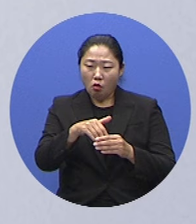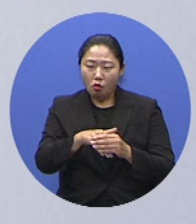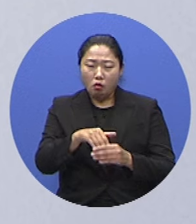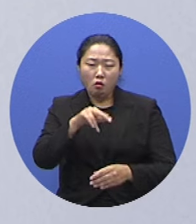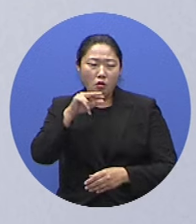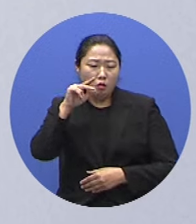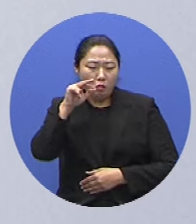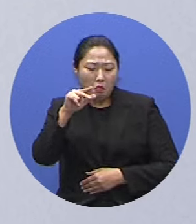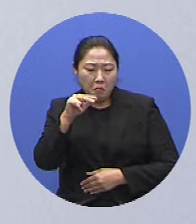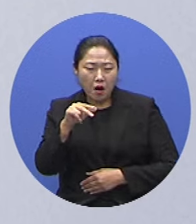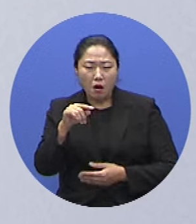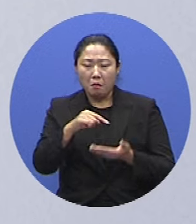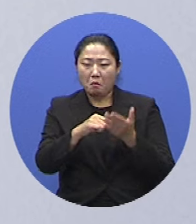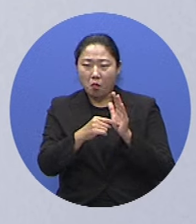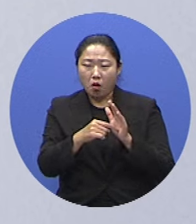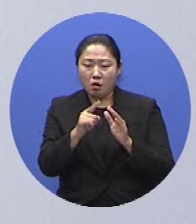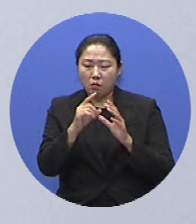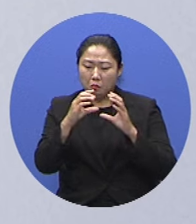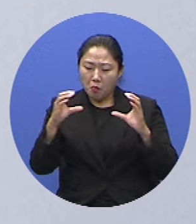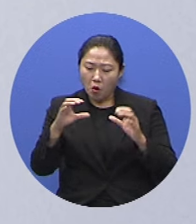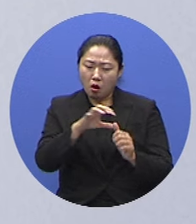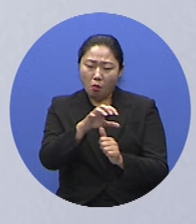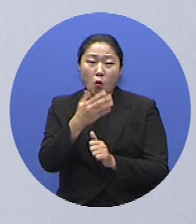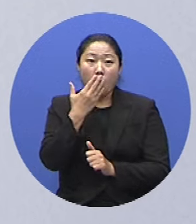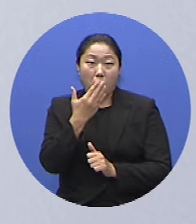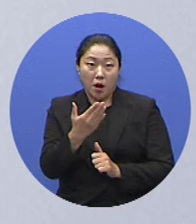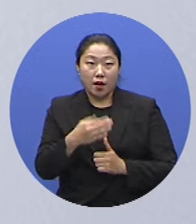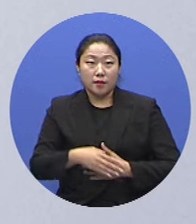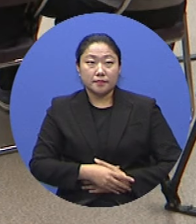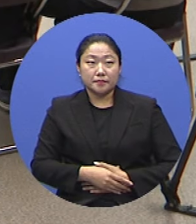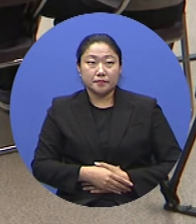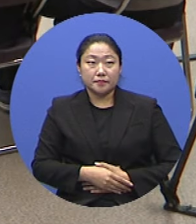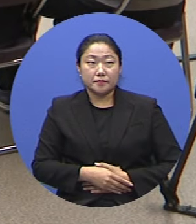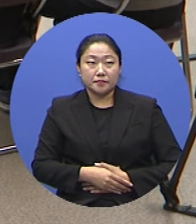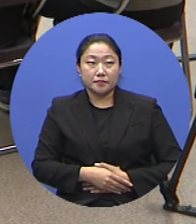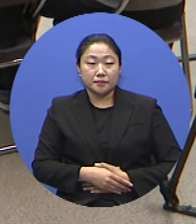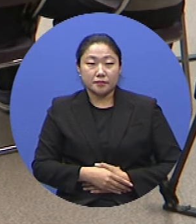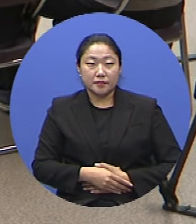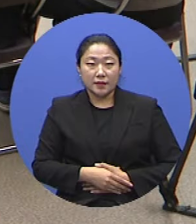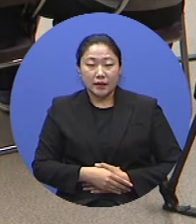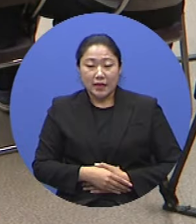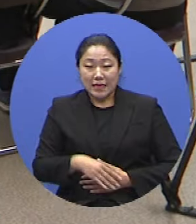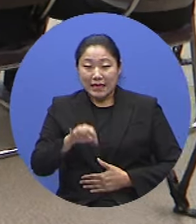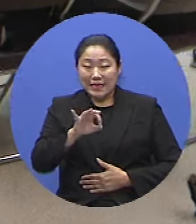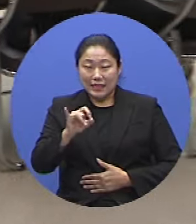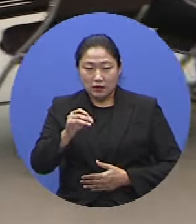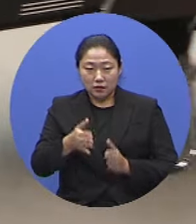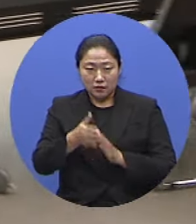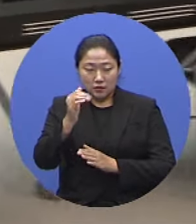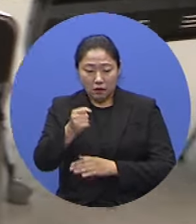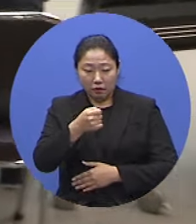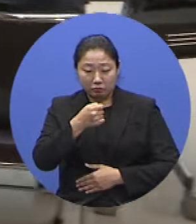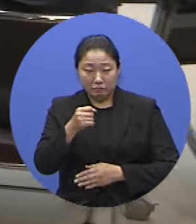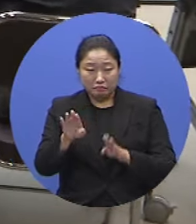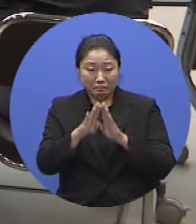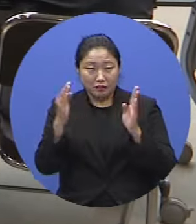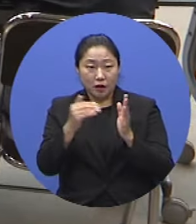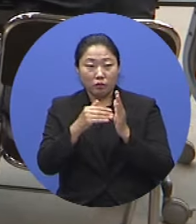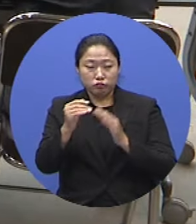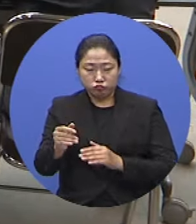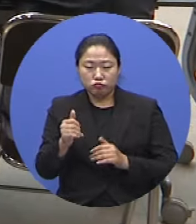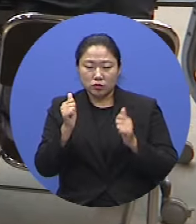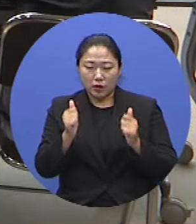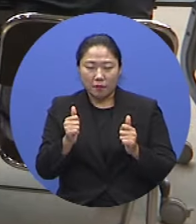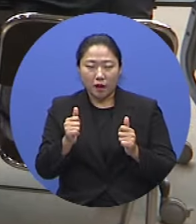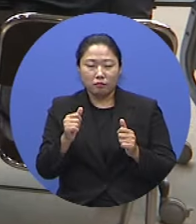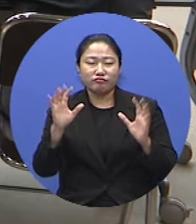비판, 검증하는 표현은 폭넓게 보호될 필요가 있다고 밝혔습니다. 이학수 시장은 기자회견을 열고 재판부의 판단에